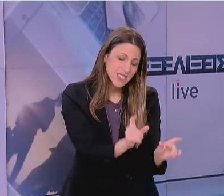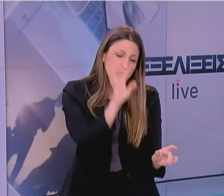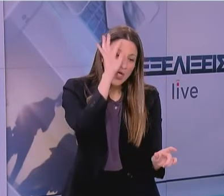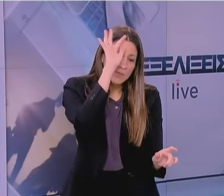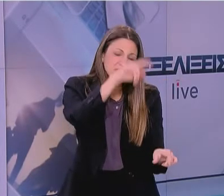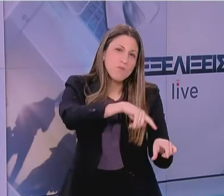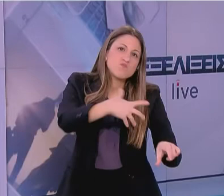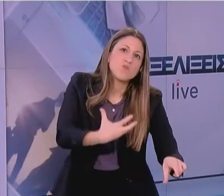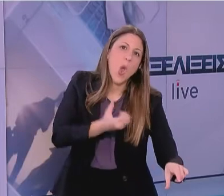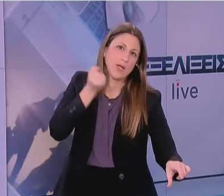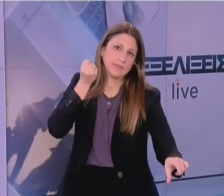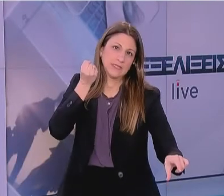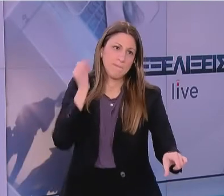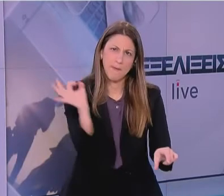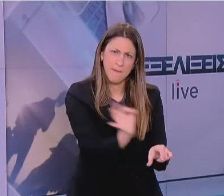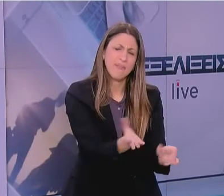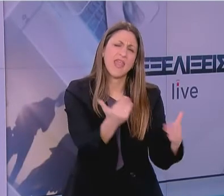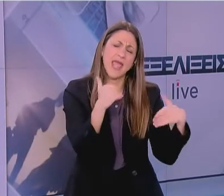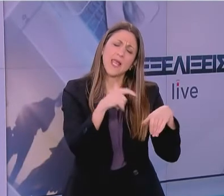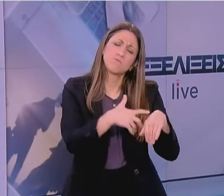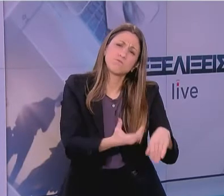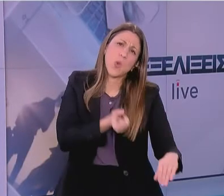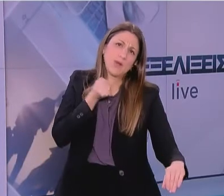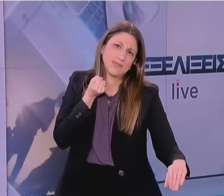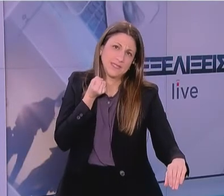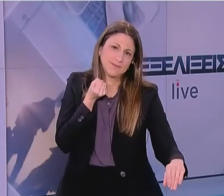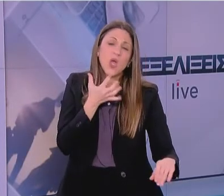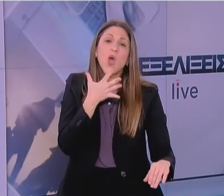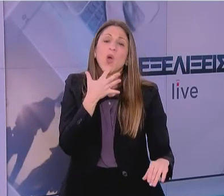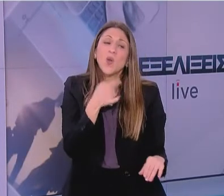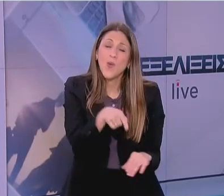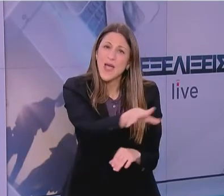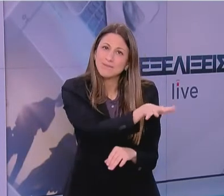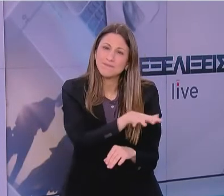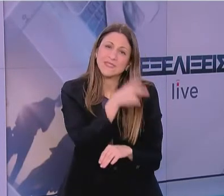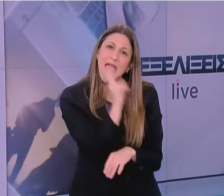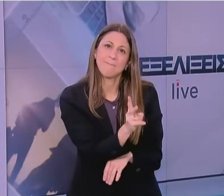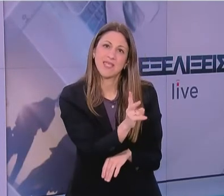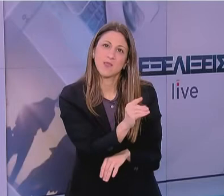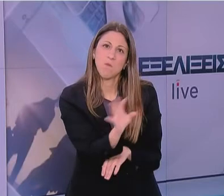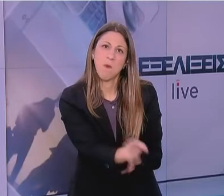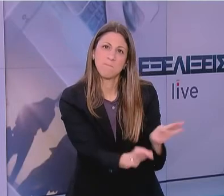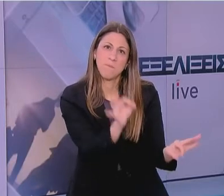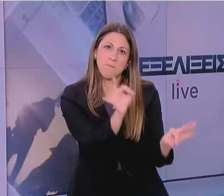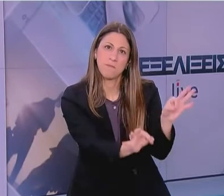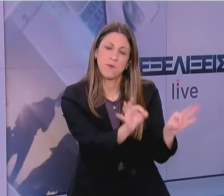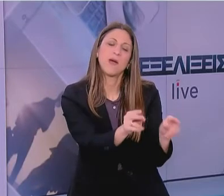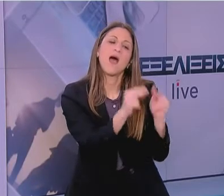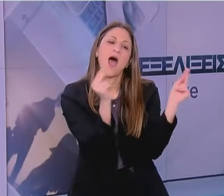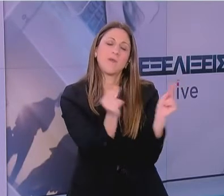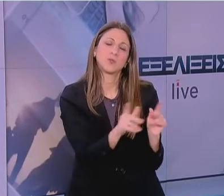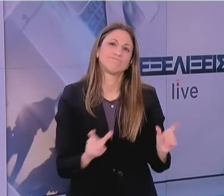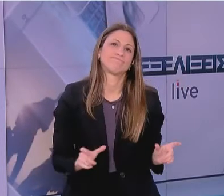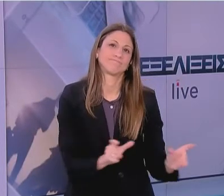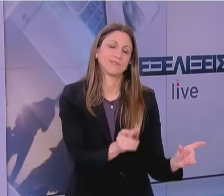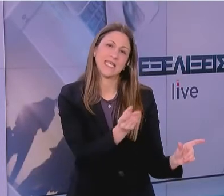καθαρά προληπτικούς λόγους. Η απόφασή μας αυτή βασίστηκε στα ευρύτερα επιδημιολογικά δεδομένα και τις ιδιαιτερότητες που παρουσιάζει